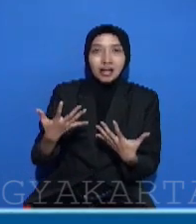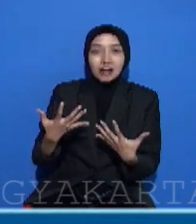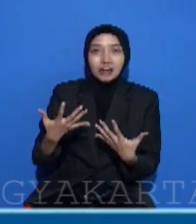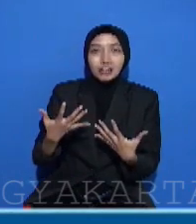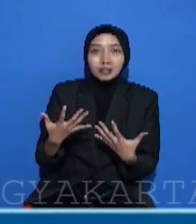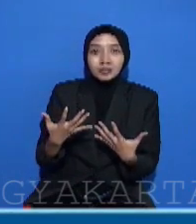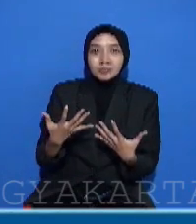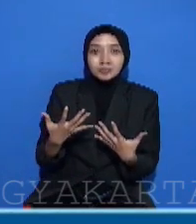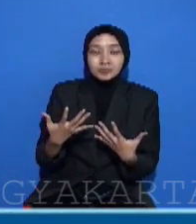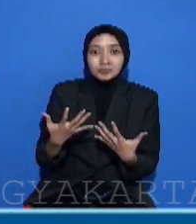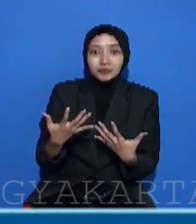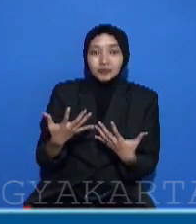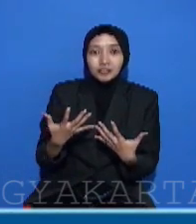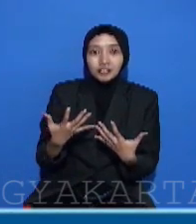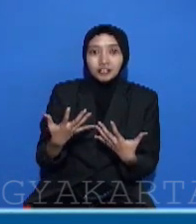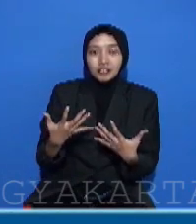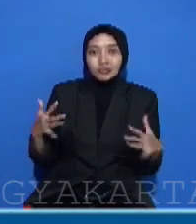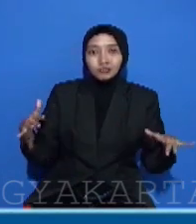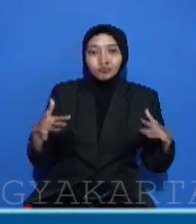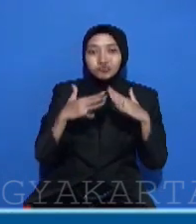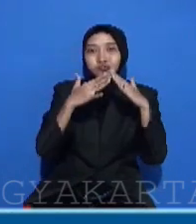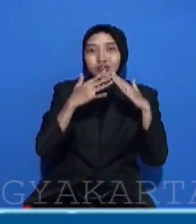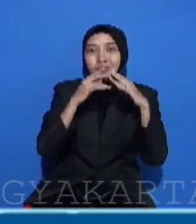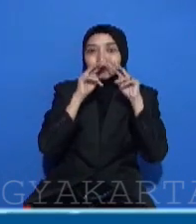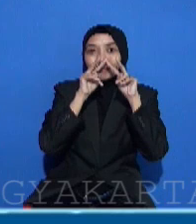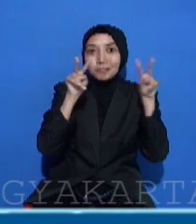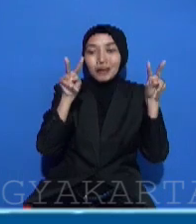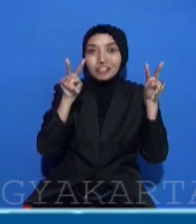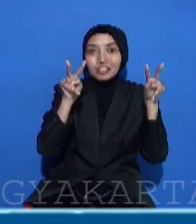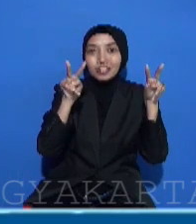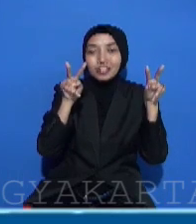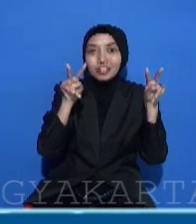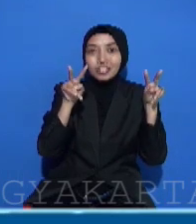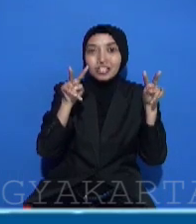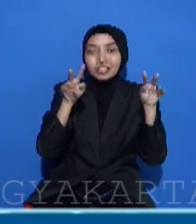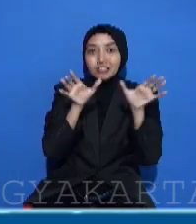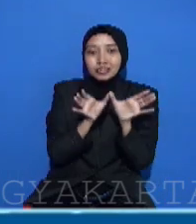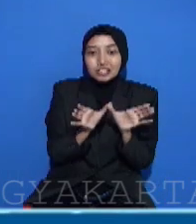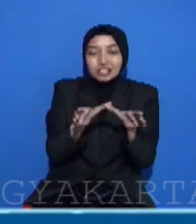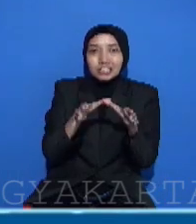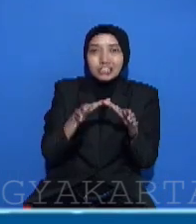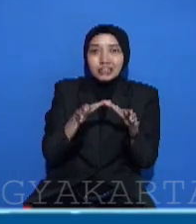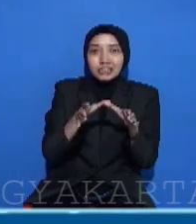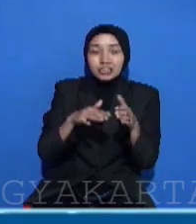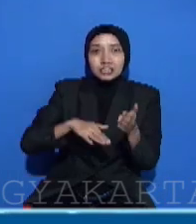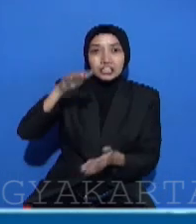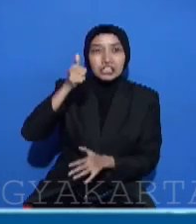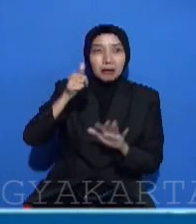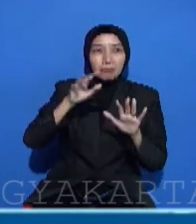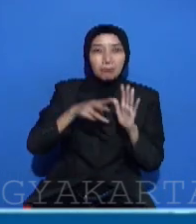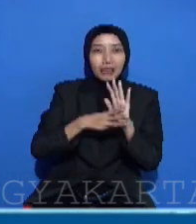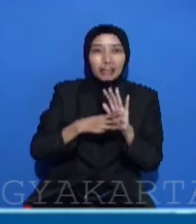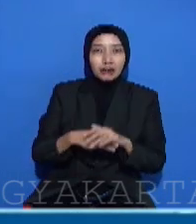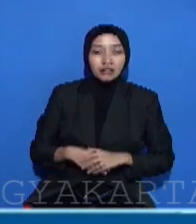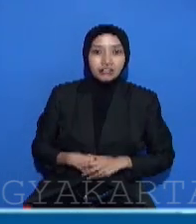wonomukti Inggih menika wantenipun gardu pandang ingkang katamalkan di caklik setengah lingkaran Kanti Inggil 6 meteran